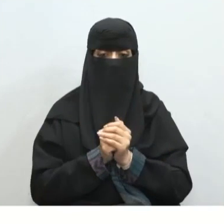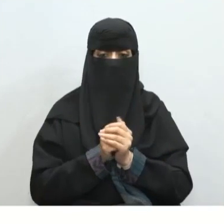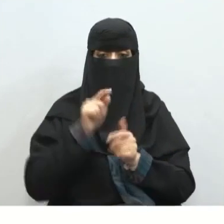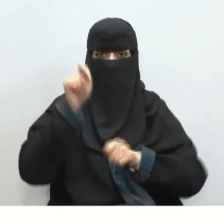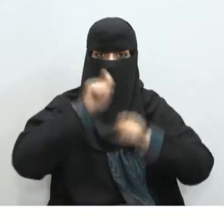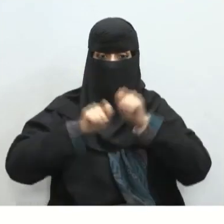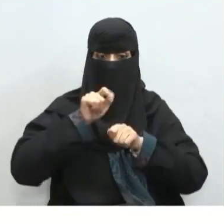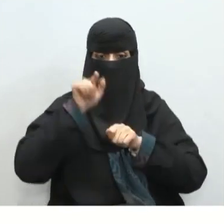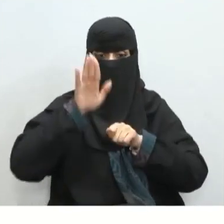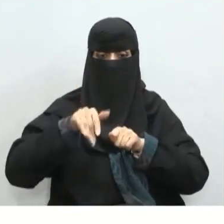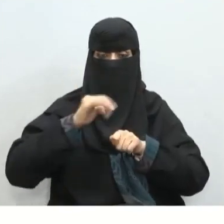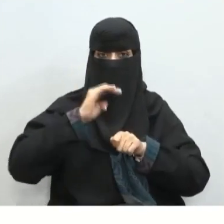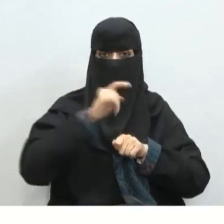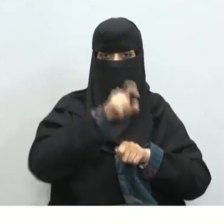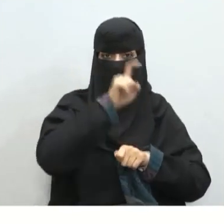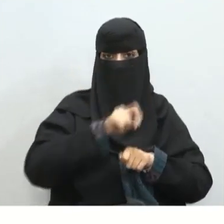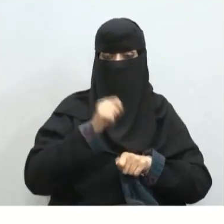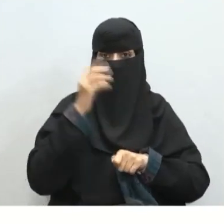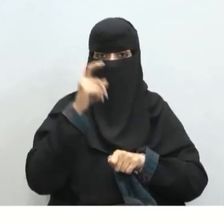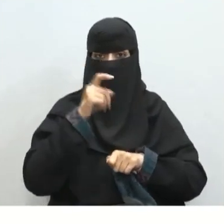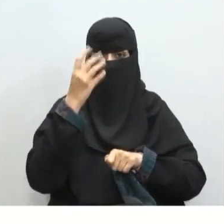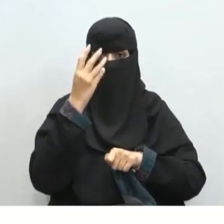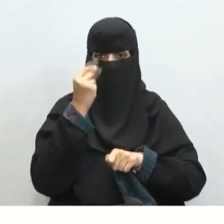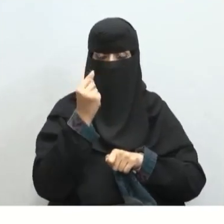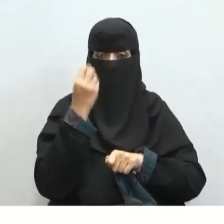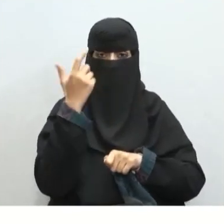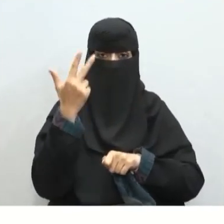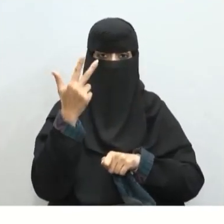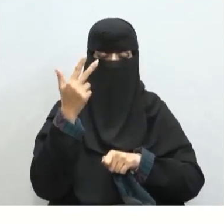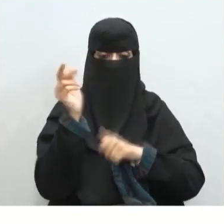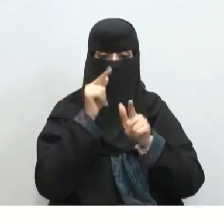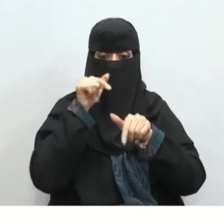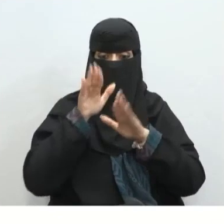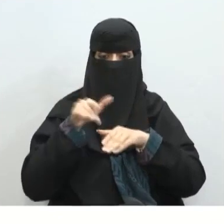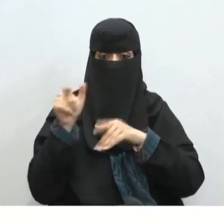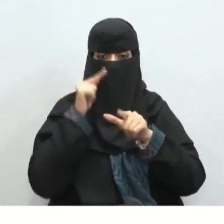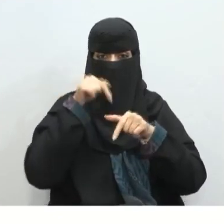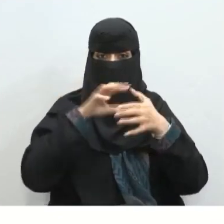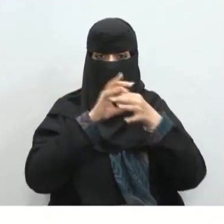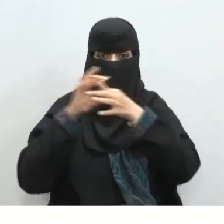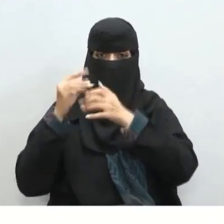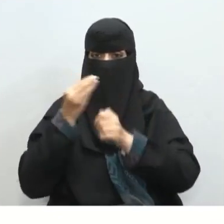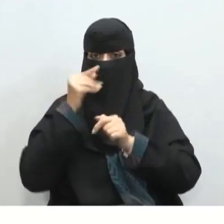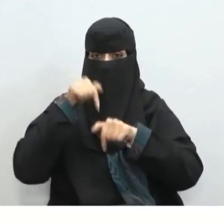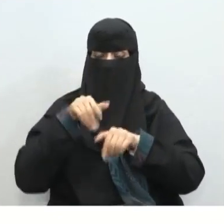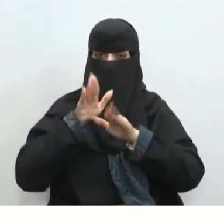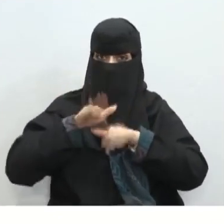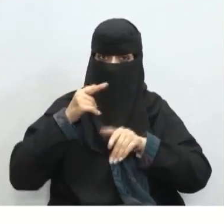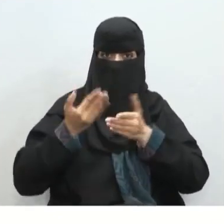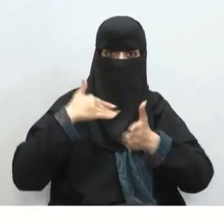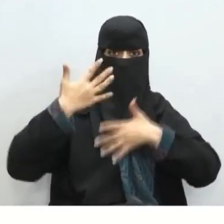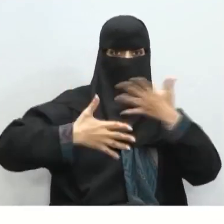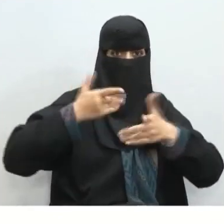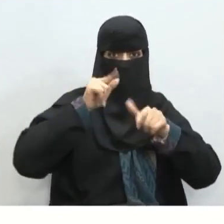التغذي استخدم الشكل الاتي للاجابه عن السؤال الثامن اي مما ياتي في هذه السلسله الغذائيه يوفر